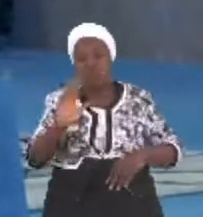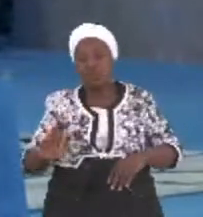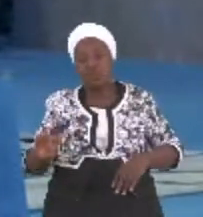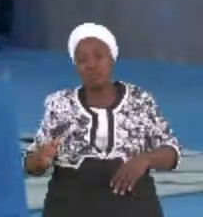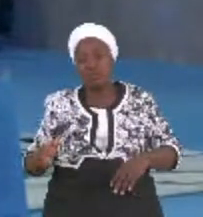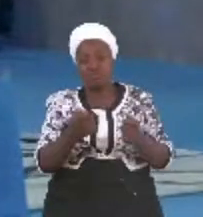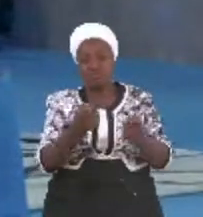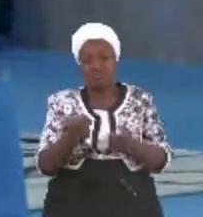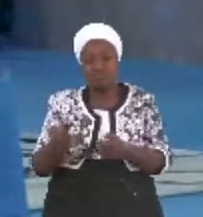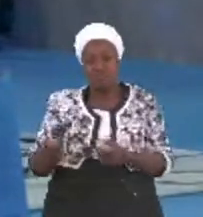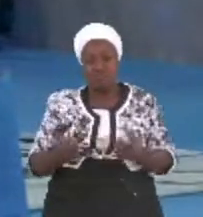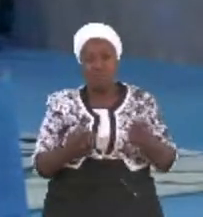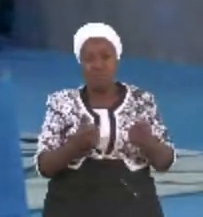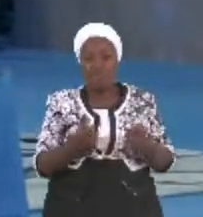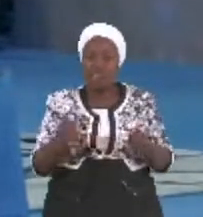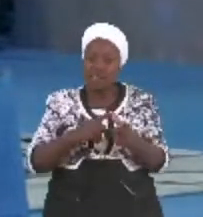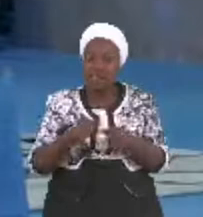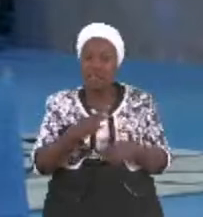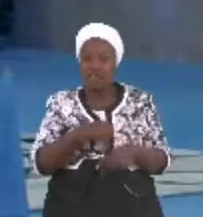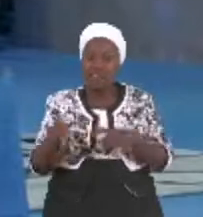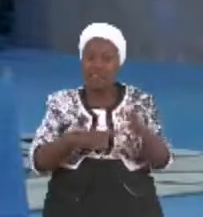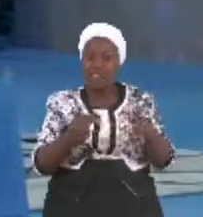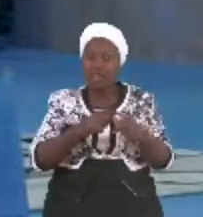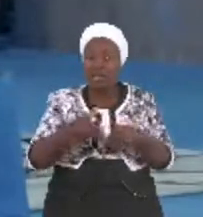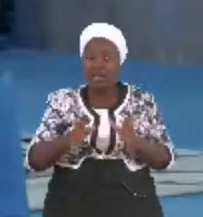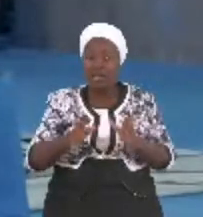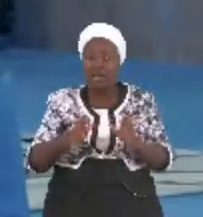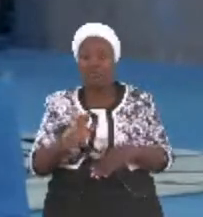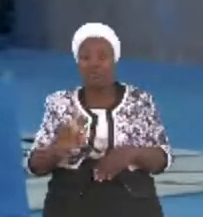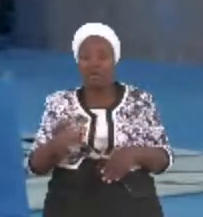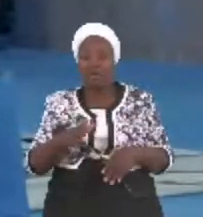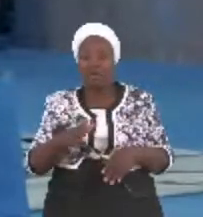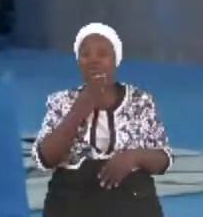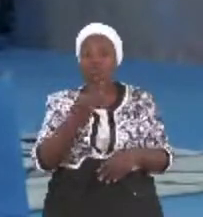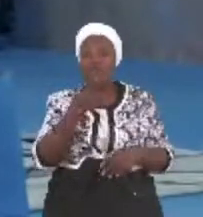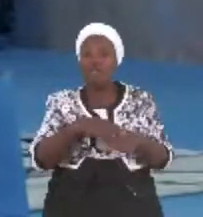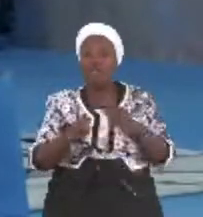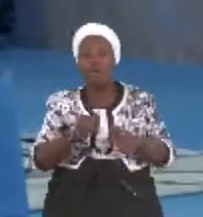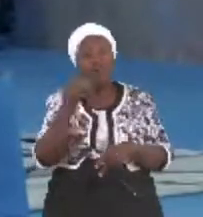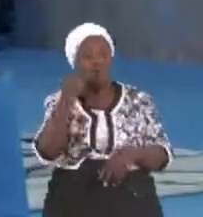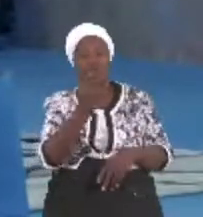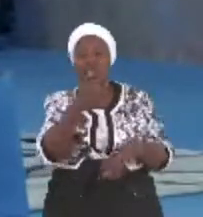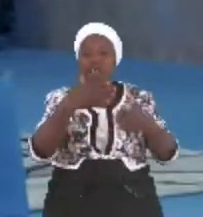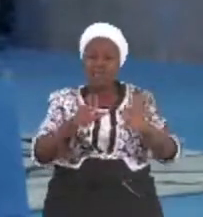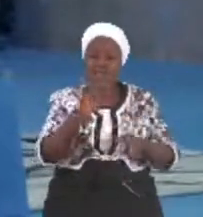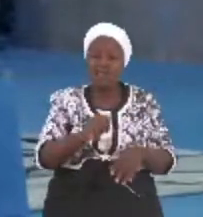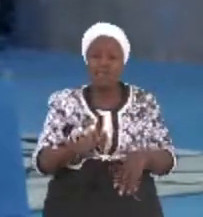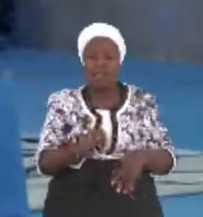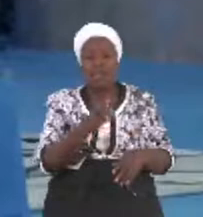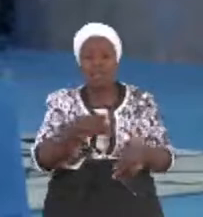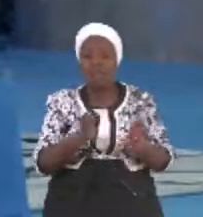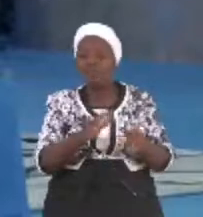Et je suis prête que les enfants et les juifs et le peuple d'Israël qu'ils prennent d'abord.